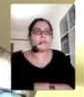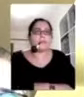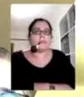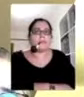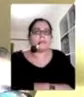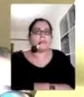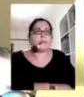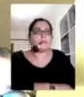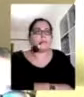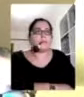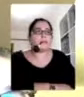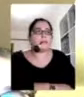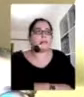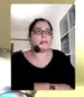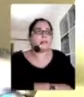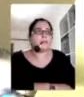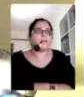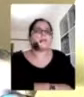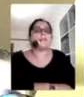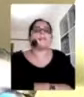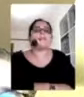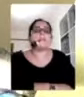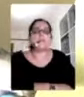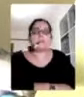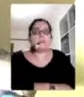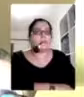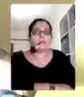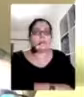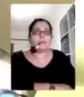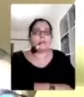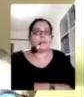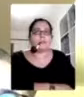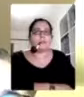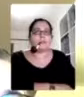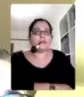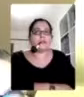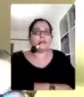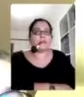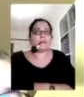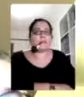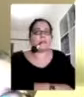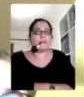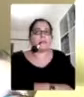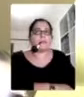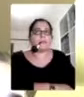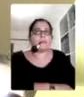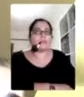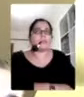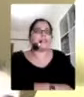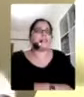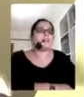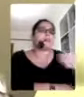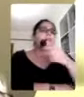canlı işini mesela desktop'tan beceremiyoruz. Desktop'un önünde benim küçük telefon, ondan hallediyoruz işimizi. Yani